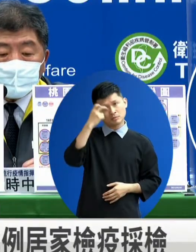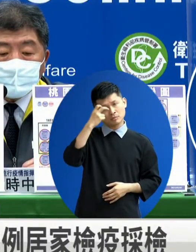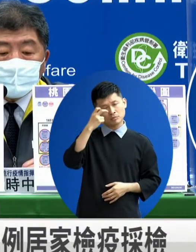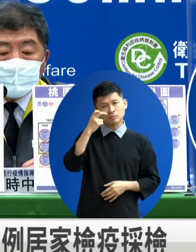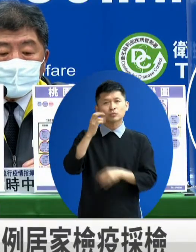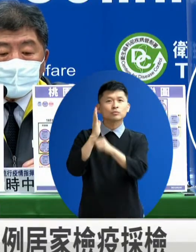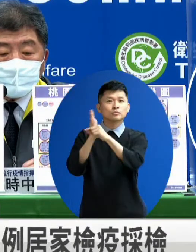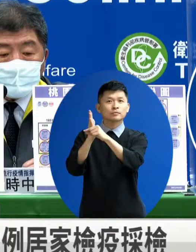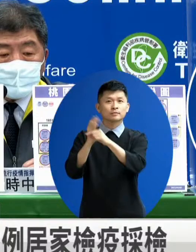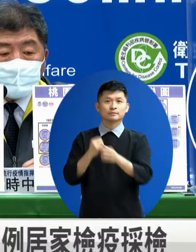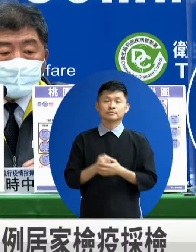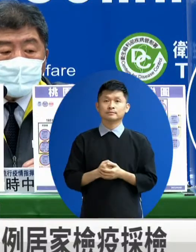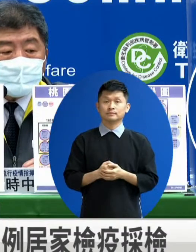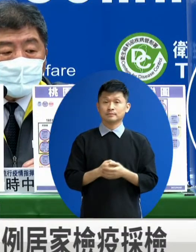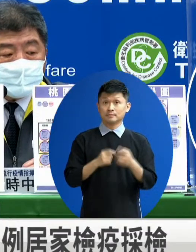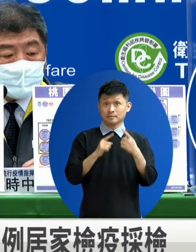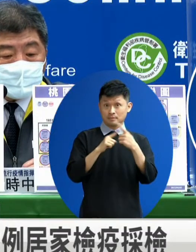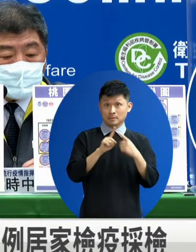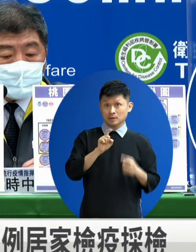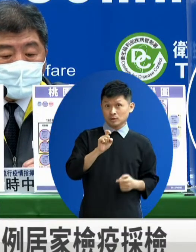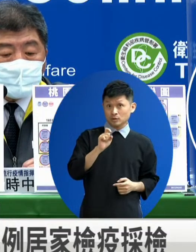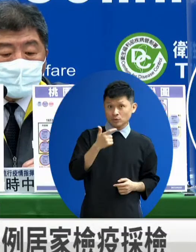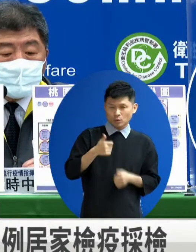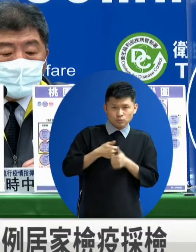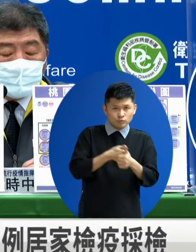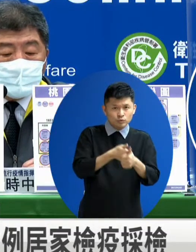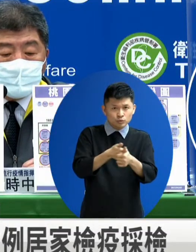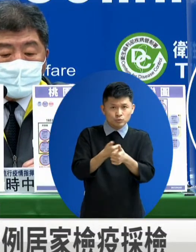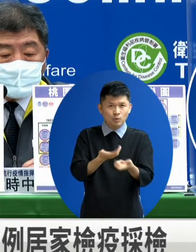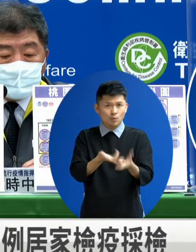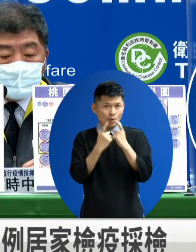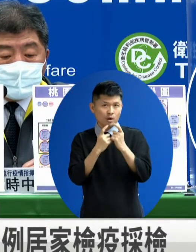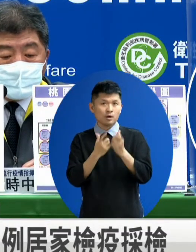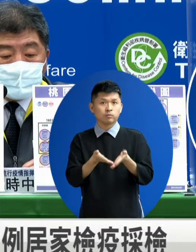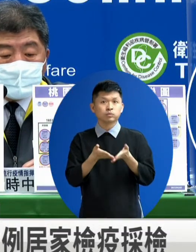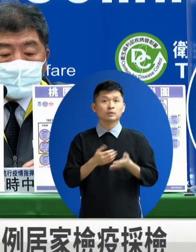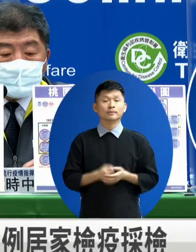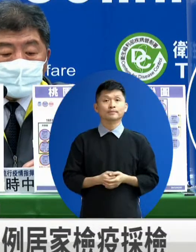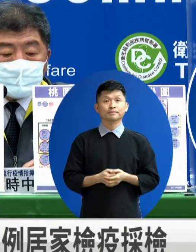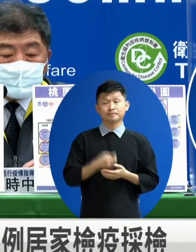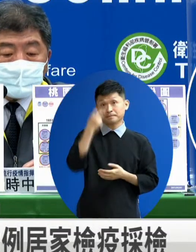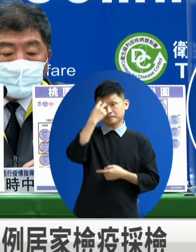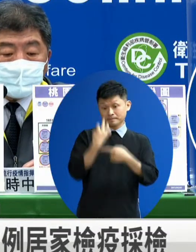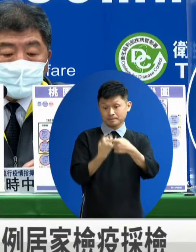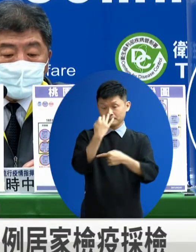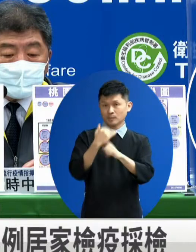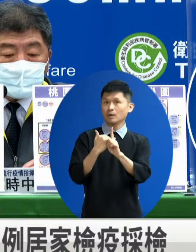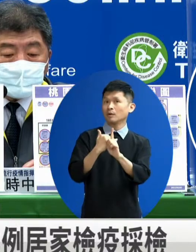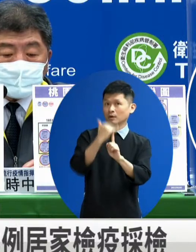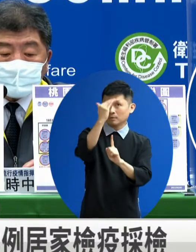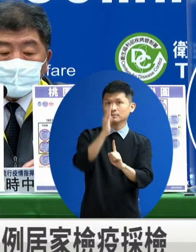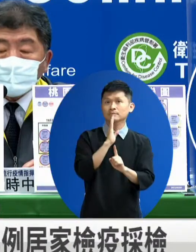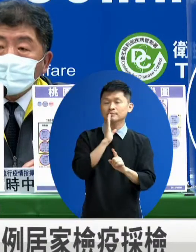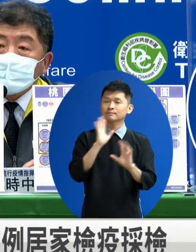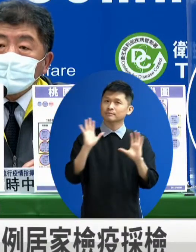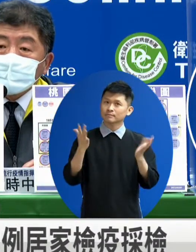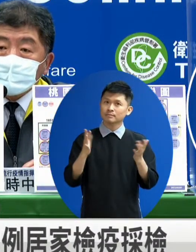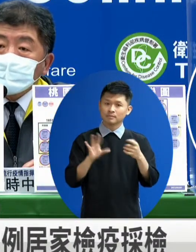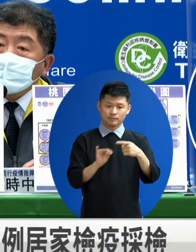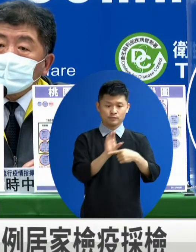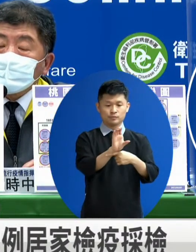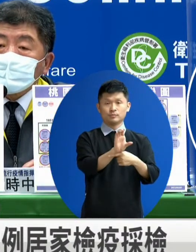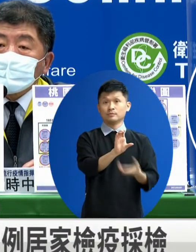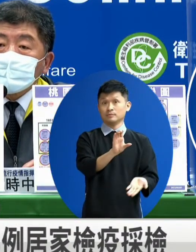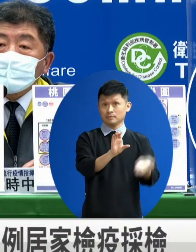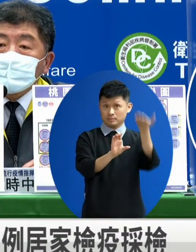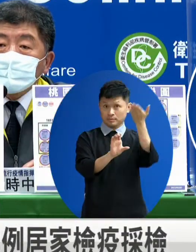没出来，那有16位还在追踪，不过这验的比例已经很高了，已经大概超过